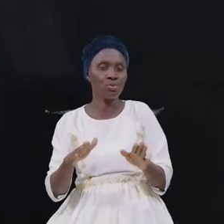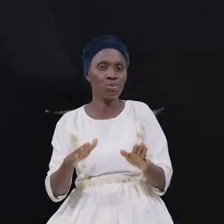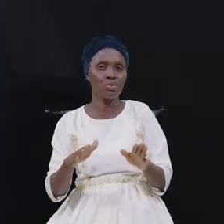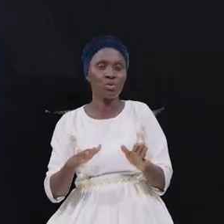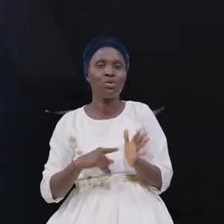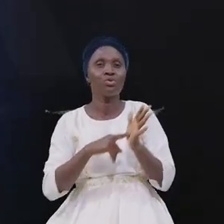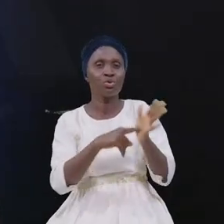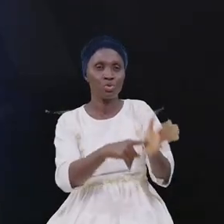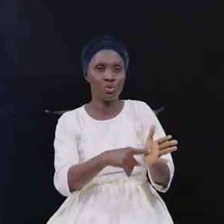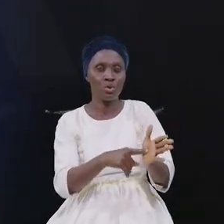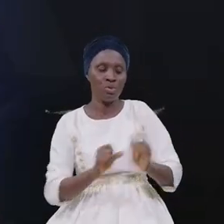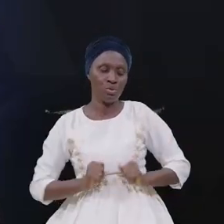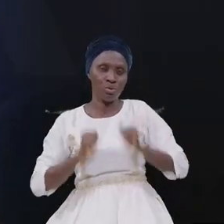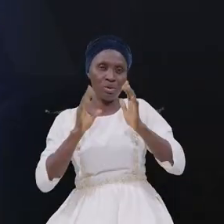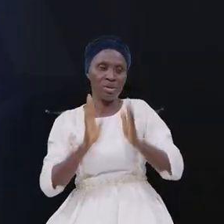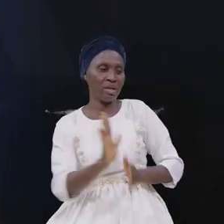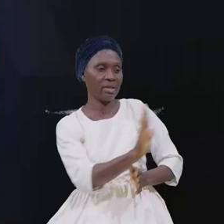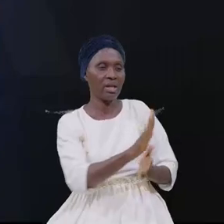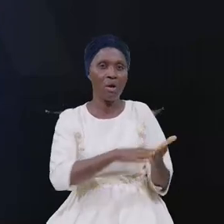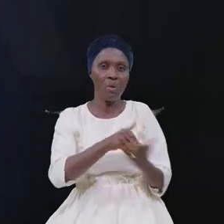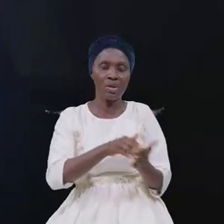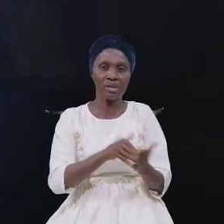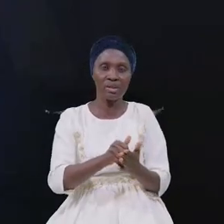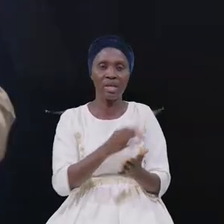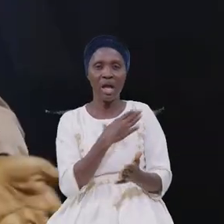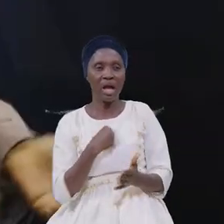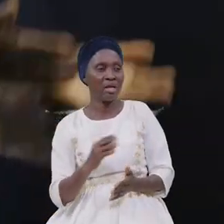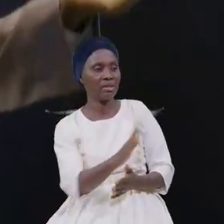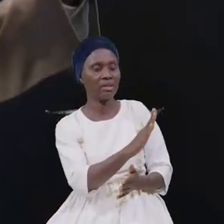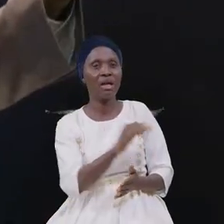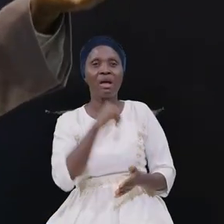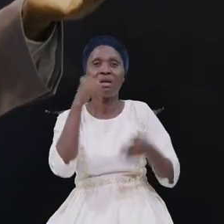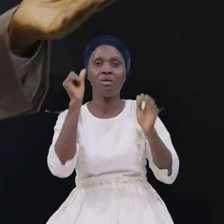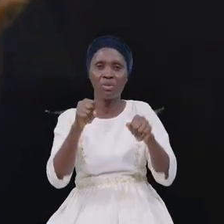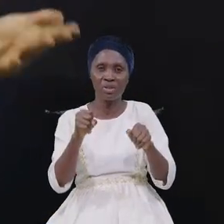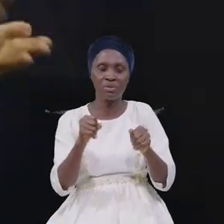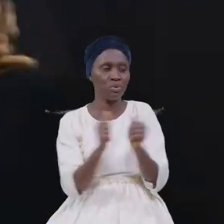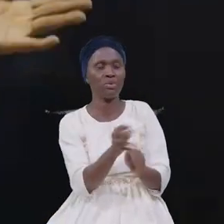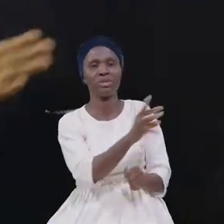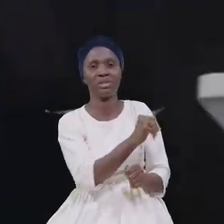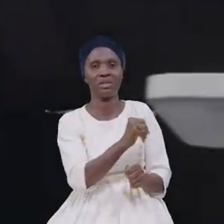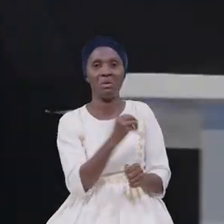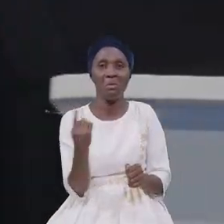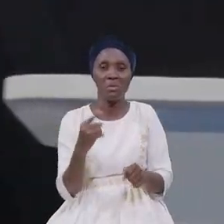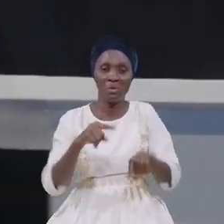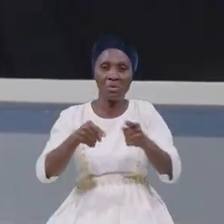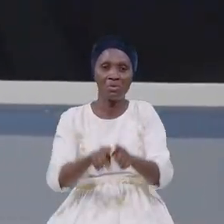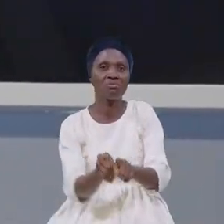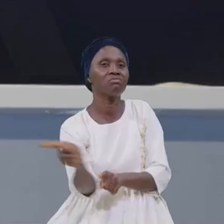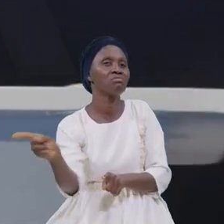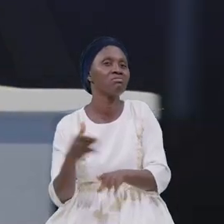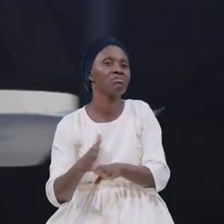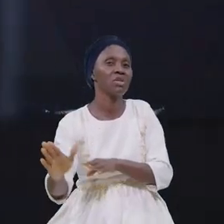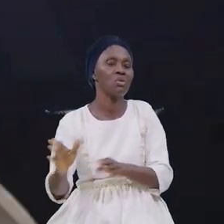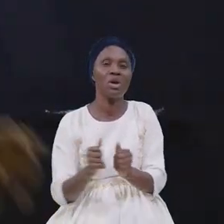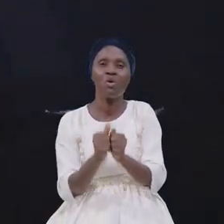pas leur faiblesse, leur infirmité et les impossibilités dans leur vie, et ils s'en vont